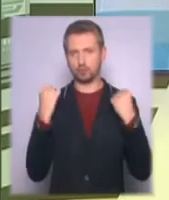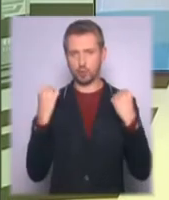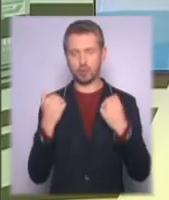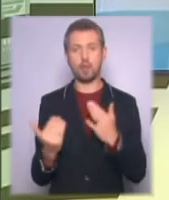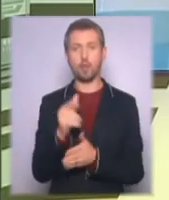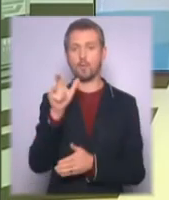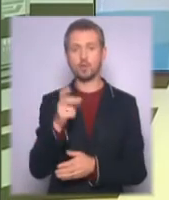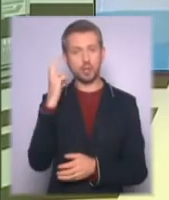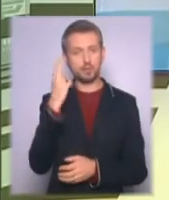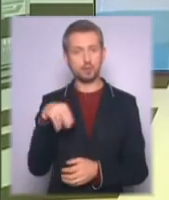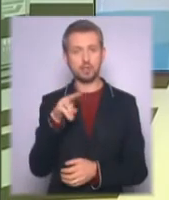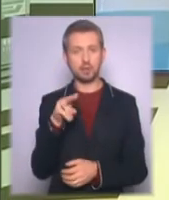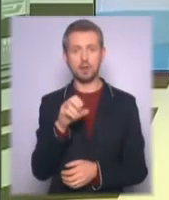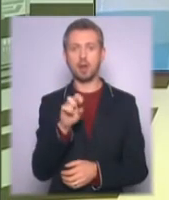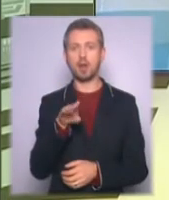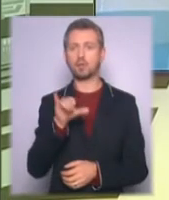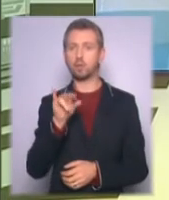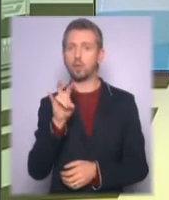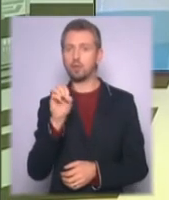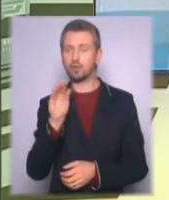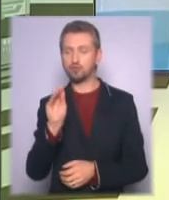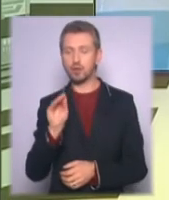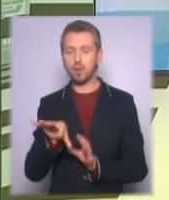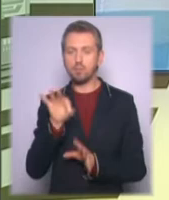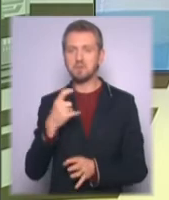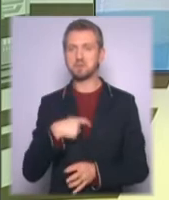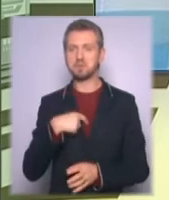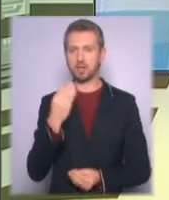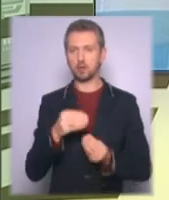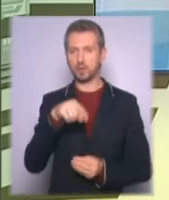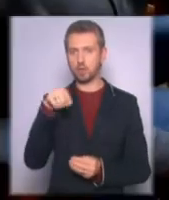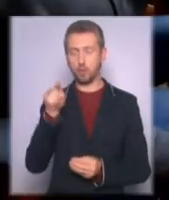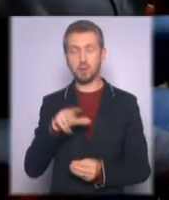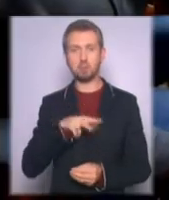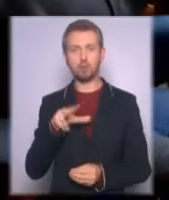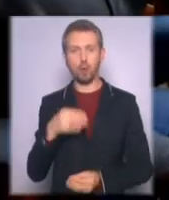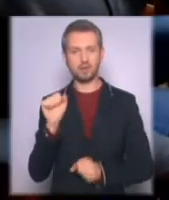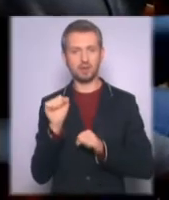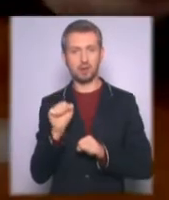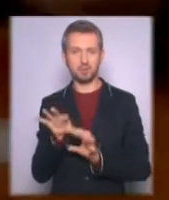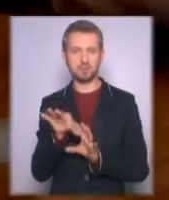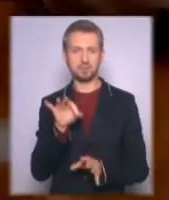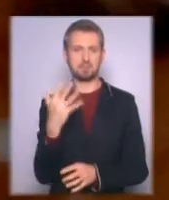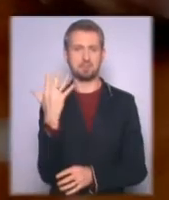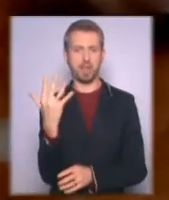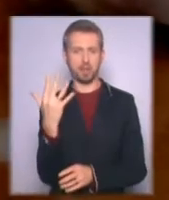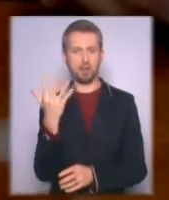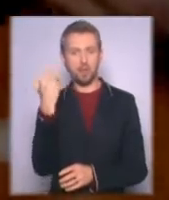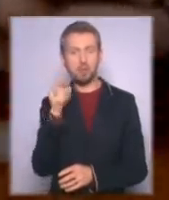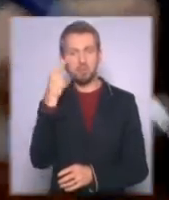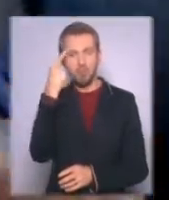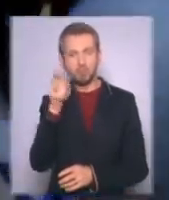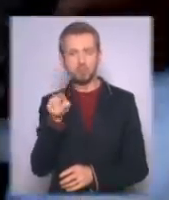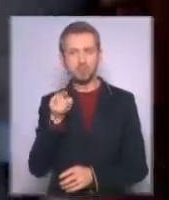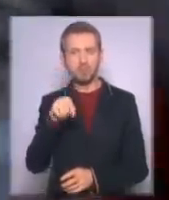Новачок київського «Динамо» Віторіно Антуниш обрав для себе ігровий номер. Португальський захисник зупинився на цифрі 5. Коли футболісту повідомили, що під